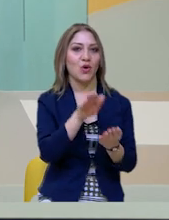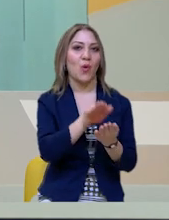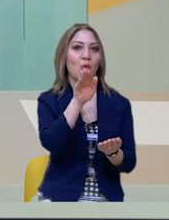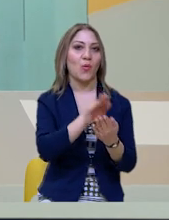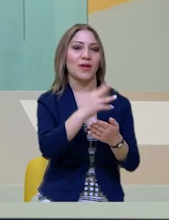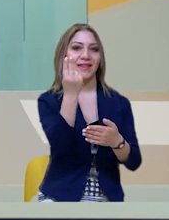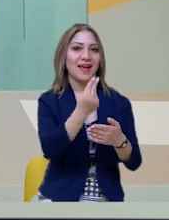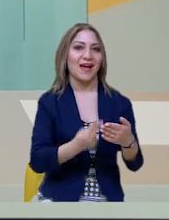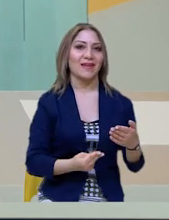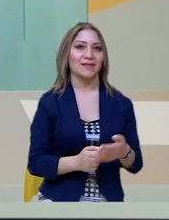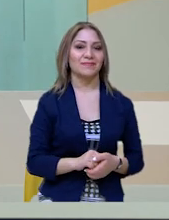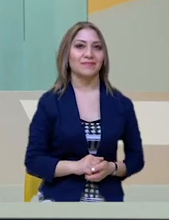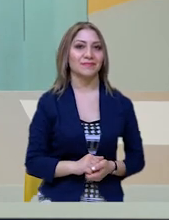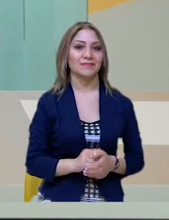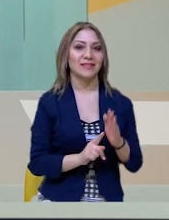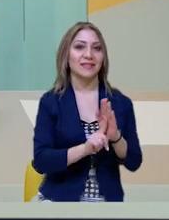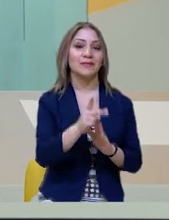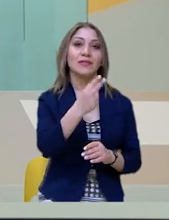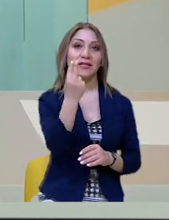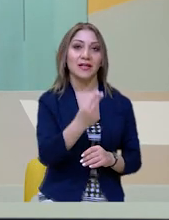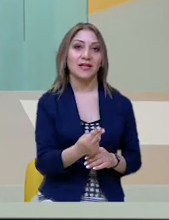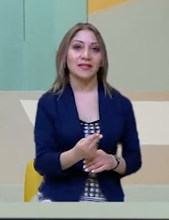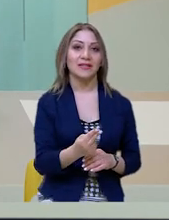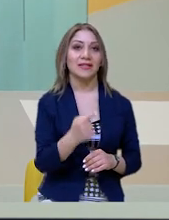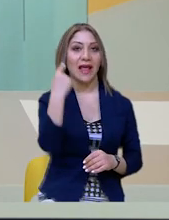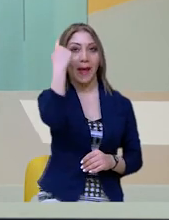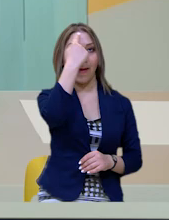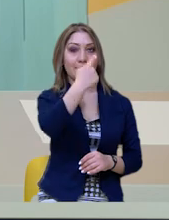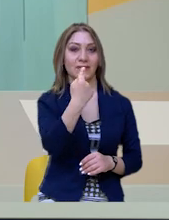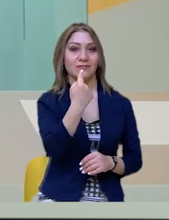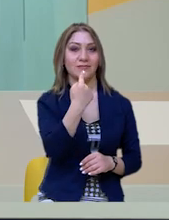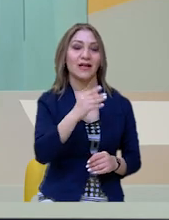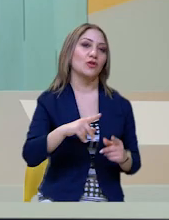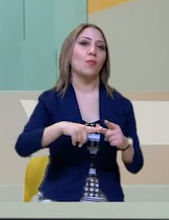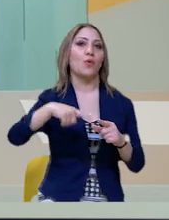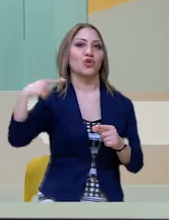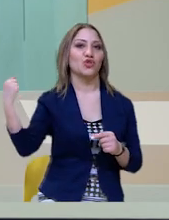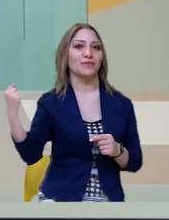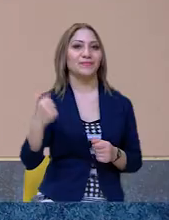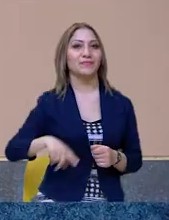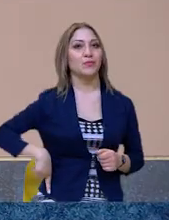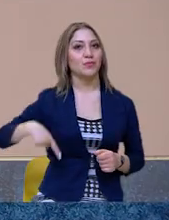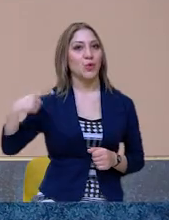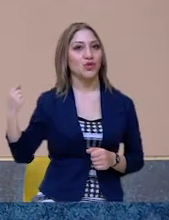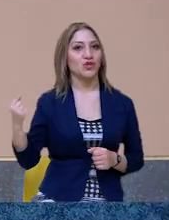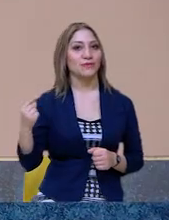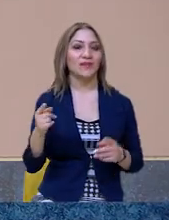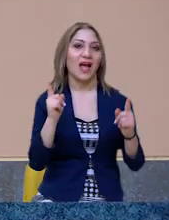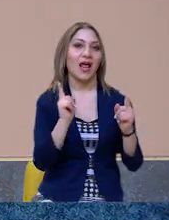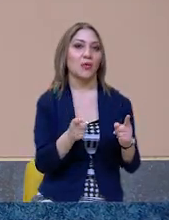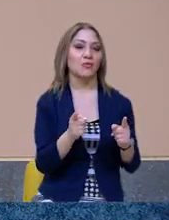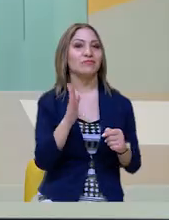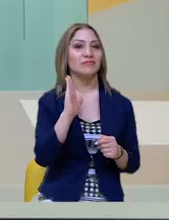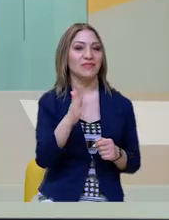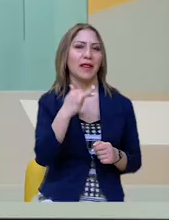կոկորդիլոսին։ Սկզբում կնկարենք դիմային հատվածը, դեմքը, հետո պոչը, և մեր արանքում